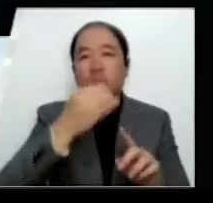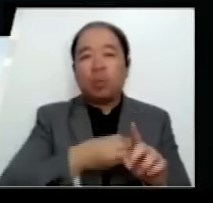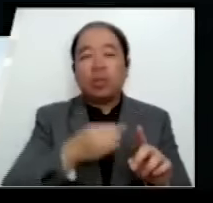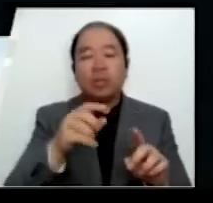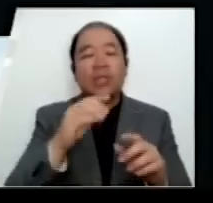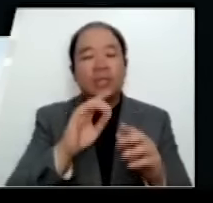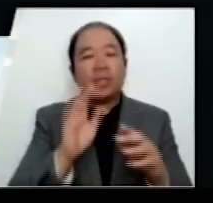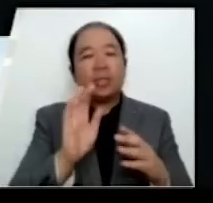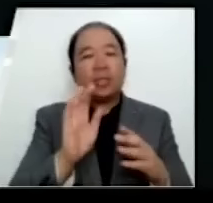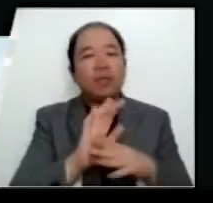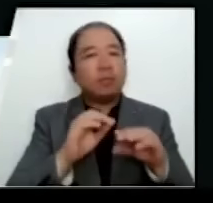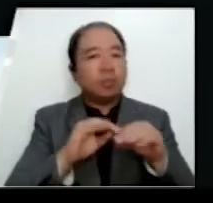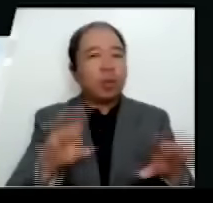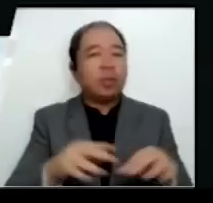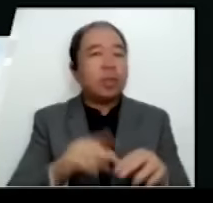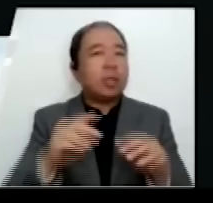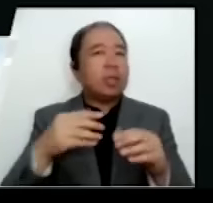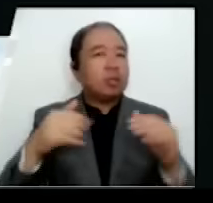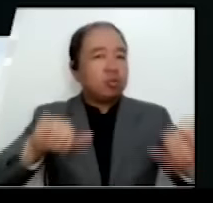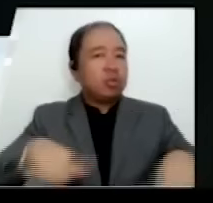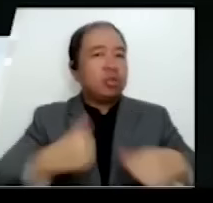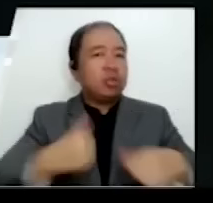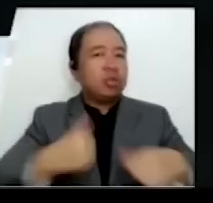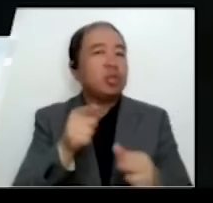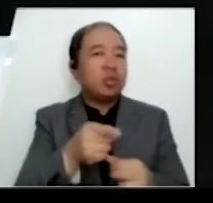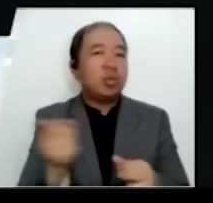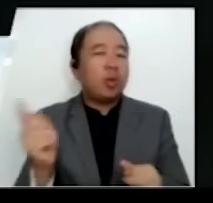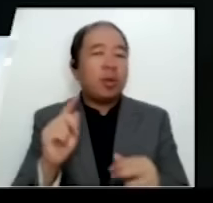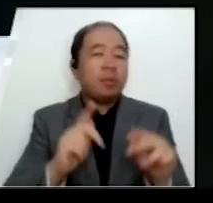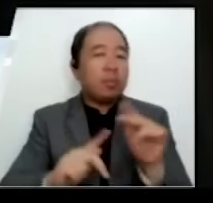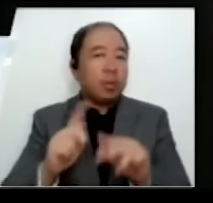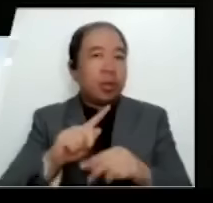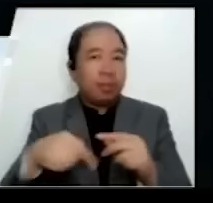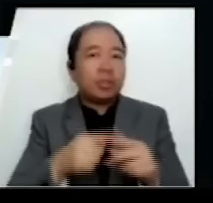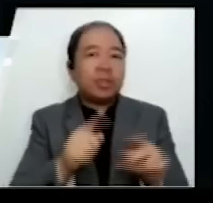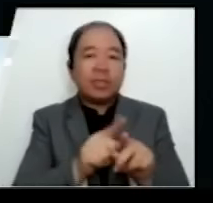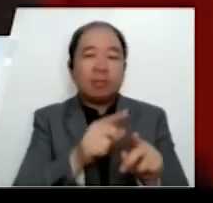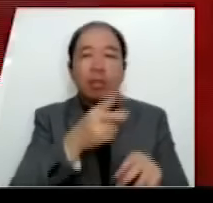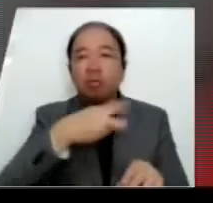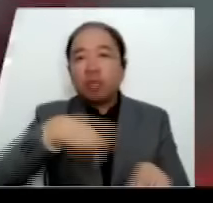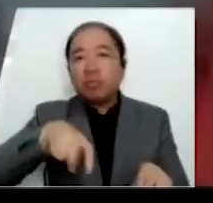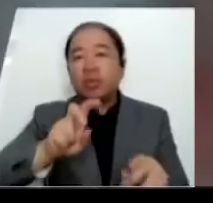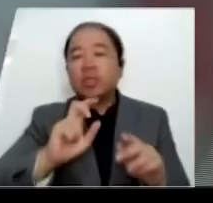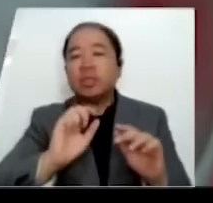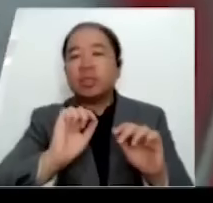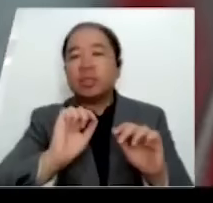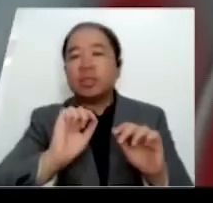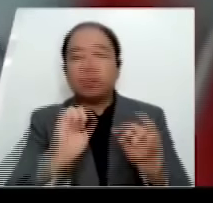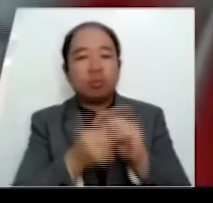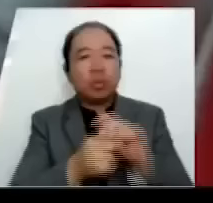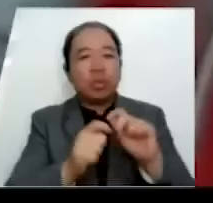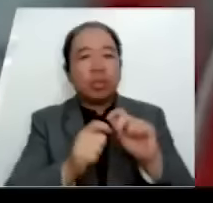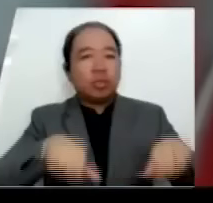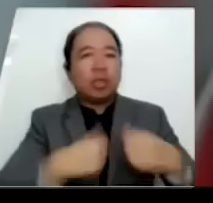ang fans na kumasa sa parehong Transformation Challenge at ilabas ang kanilang Inner Teacher Emmy.